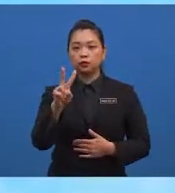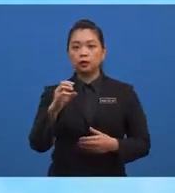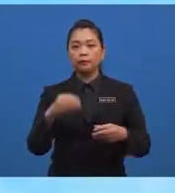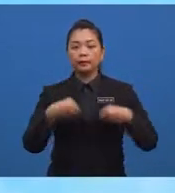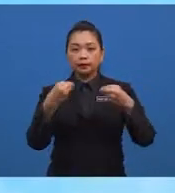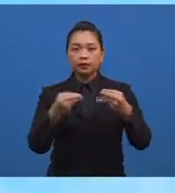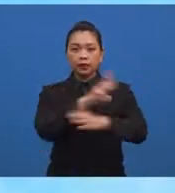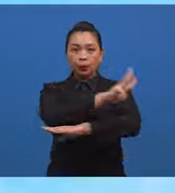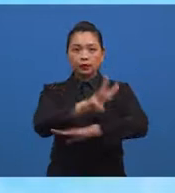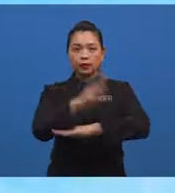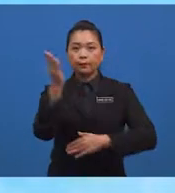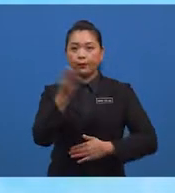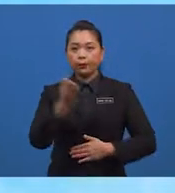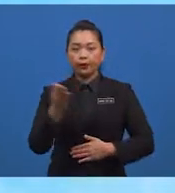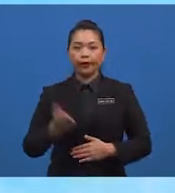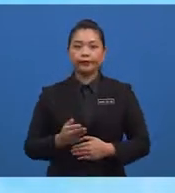kawasan beloret.